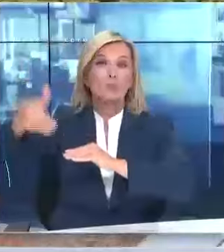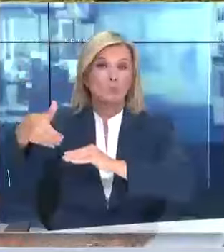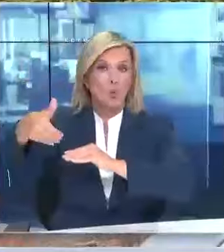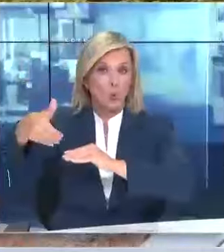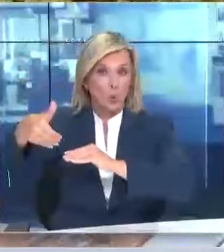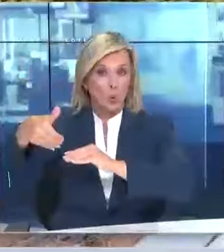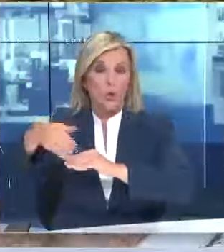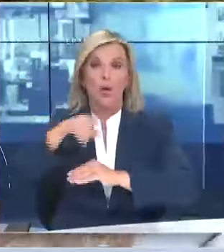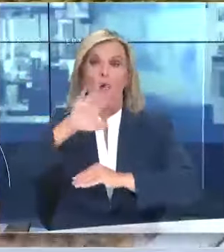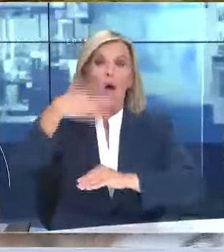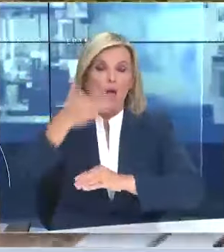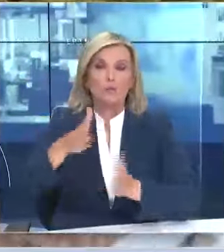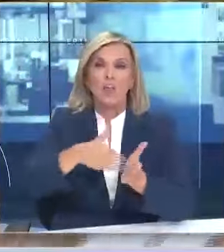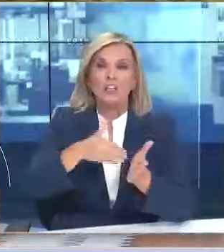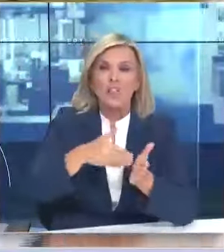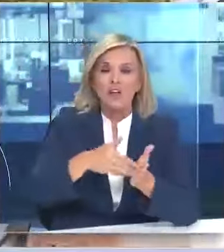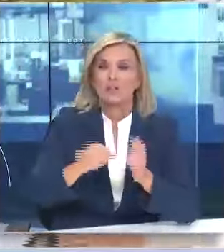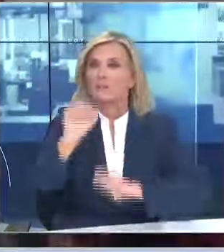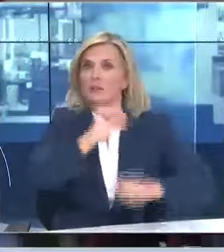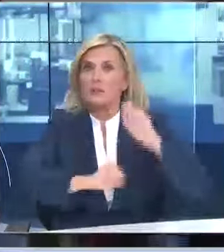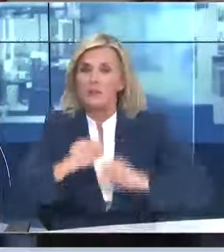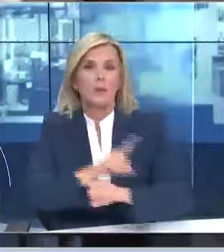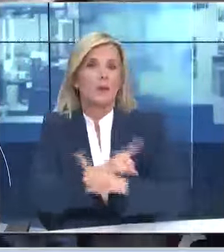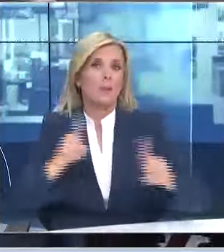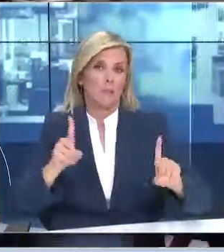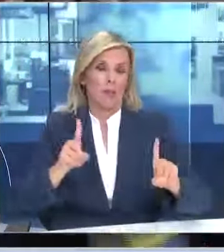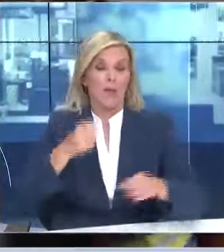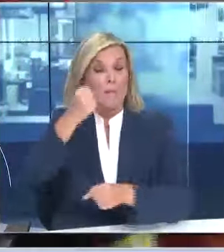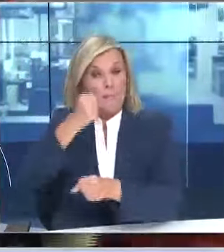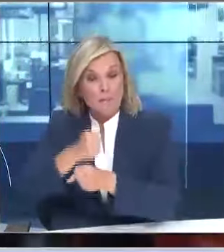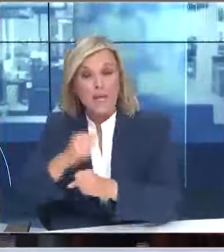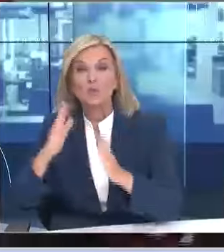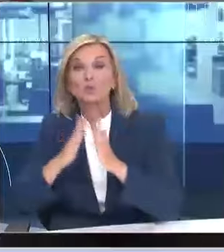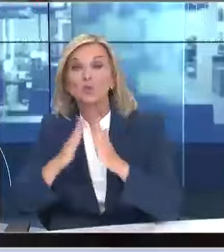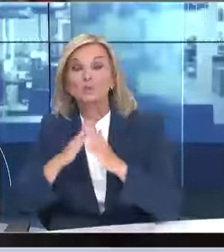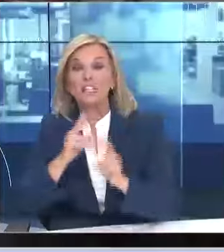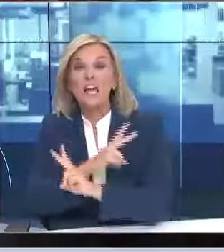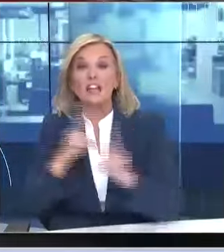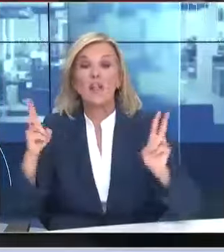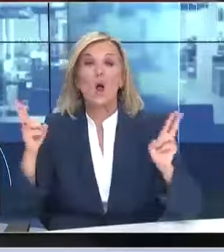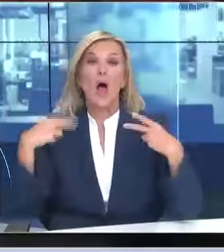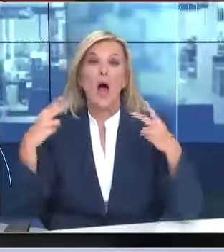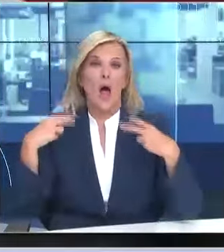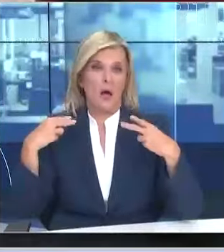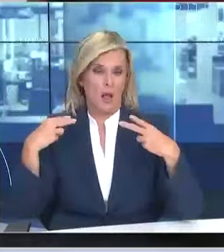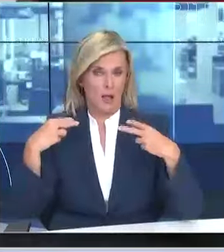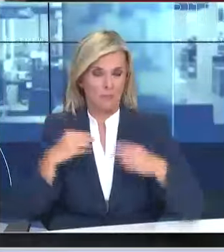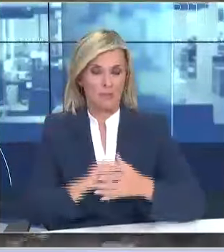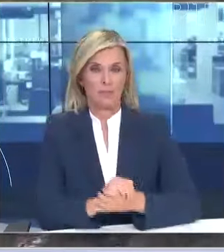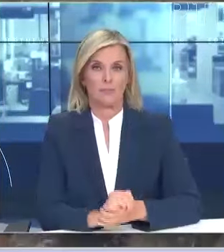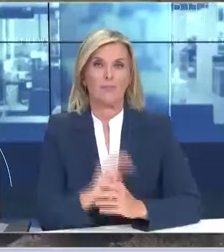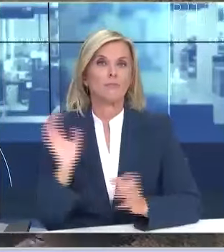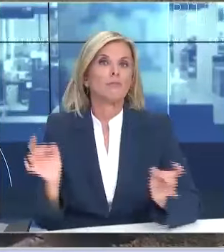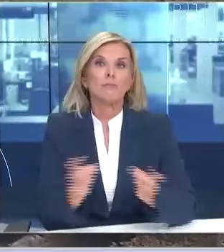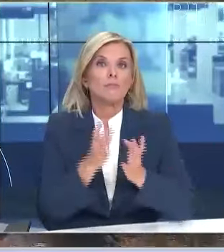γίνουν εξωτερικές δραστηριότητες, αν μπορούν να απομακρυνθούν ακόμα καλύτερα. Φυσικά, απλώς λέω για αυτούς που δεν μπορούν να απομακρυνθούν. Και βεβαίως, αν υπάρχει